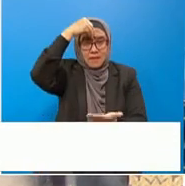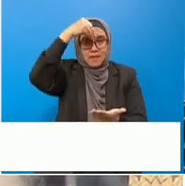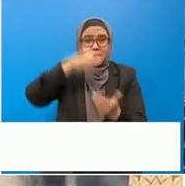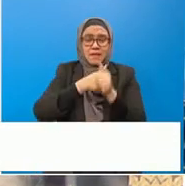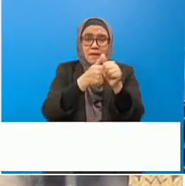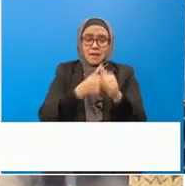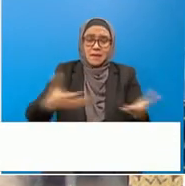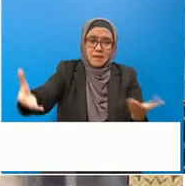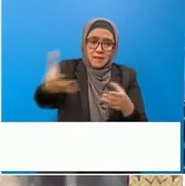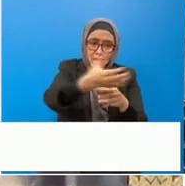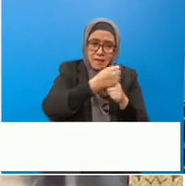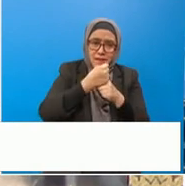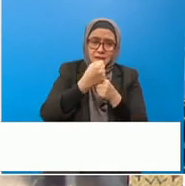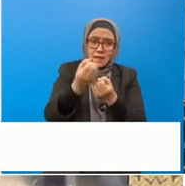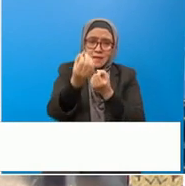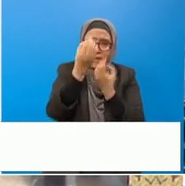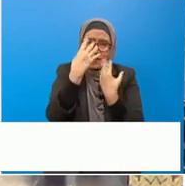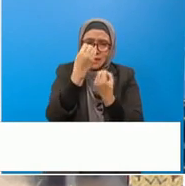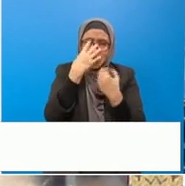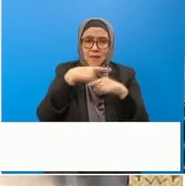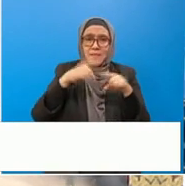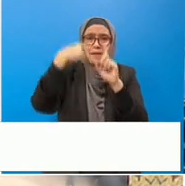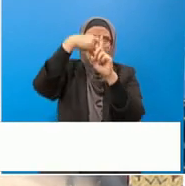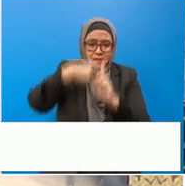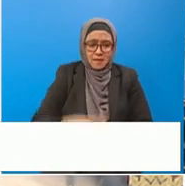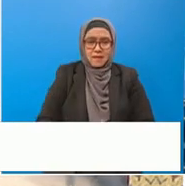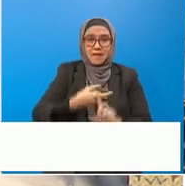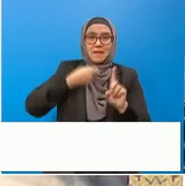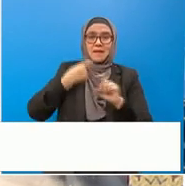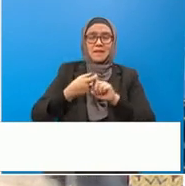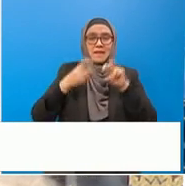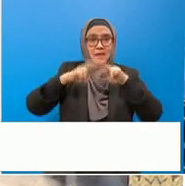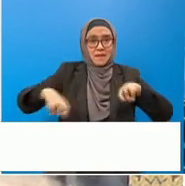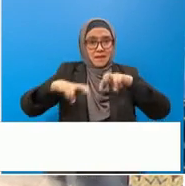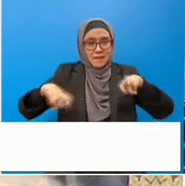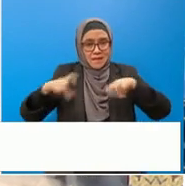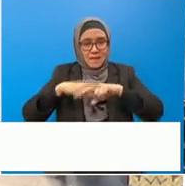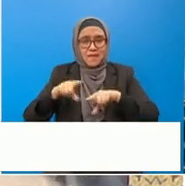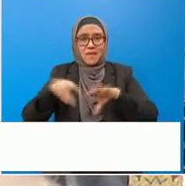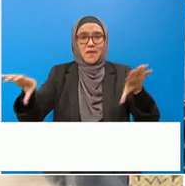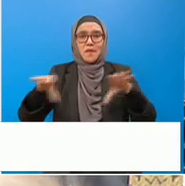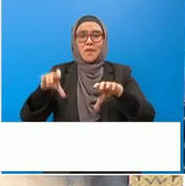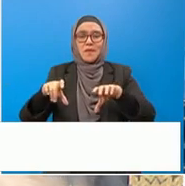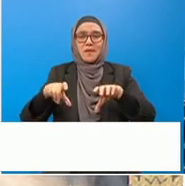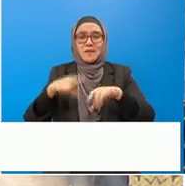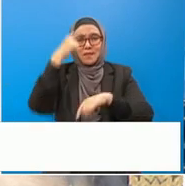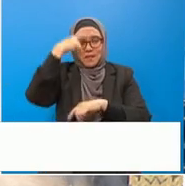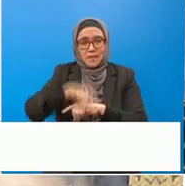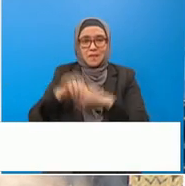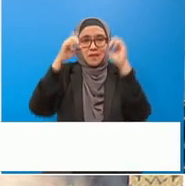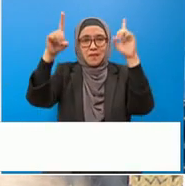positif terhadap kualiti PDP dalam talian yang dijalankan. Dan PDP dalam talian